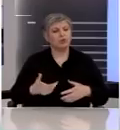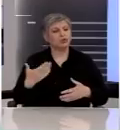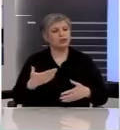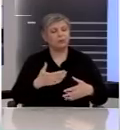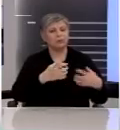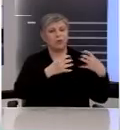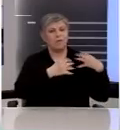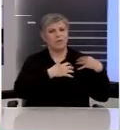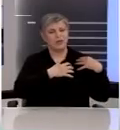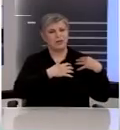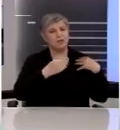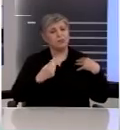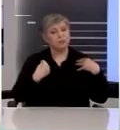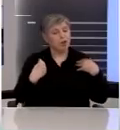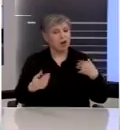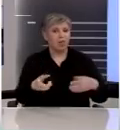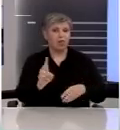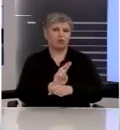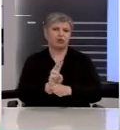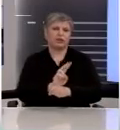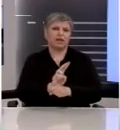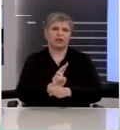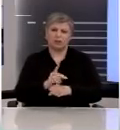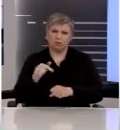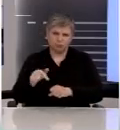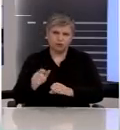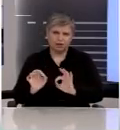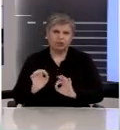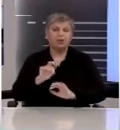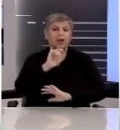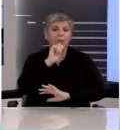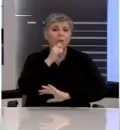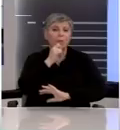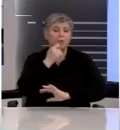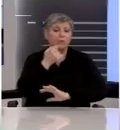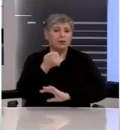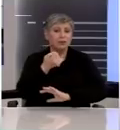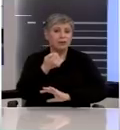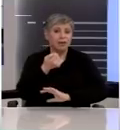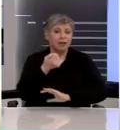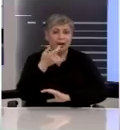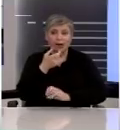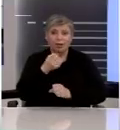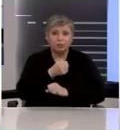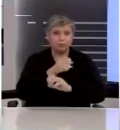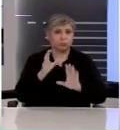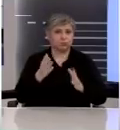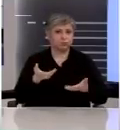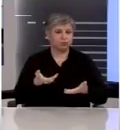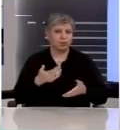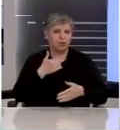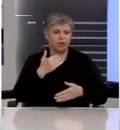απόρριτα έγγραφα. Εν πάση περιπτώσει, το βασικό σας επιχείρημα, κύριε Μητσοτάκη, ακούστε το αυτό,